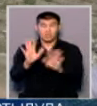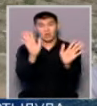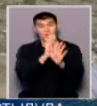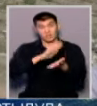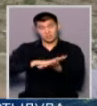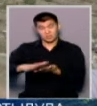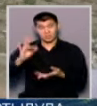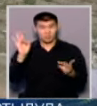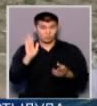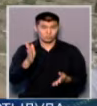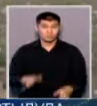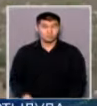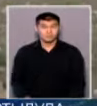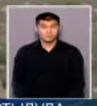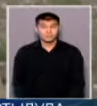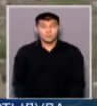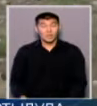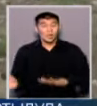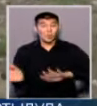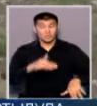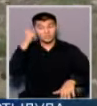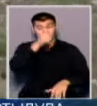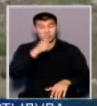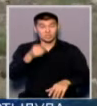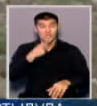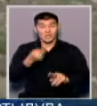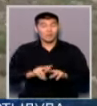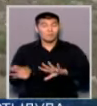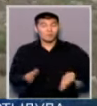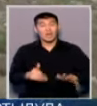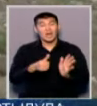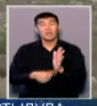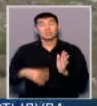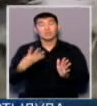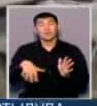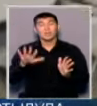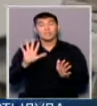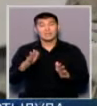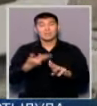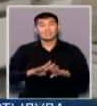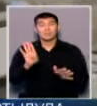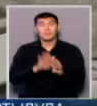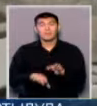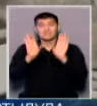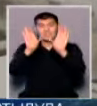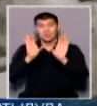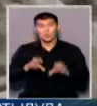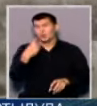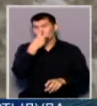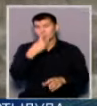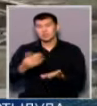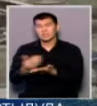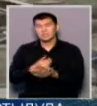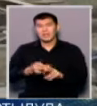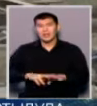ортамызда таза болар еді. Өткен жылға шолу жасасақ, былтыр 645 заңсыз қоқыс үйінділері анықталған. Қоқыстарды жою